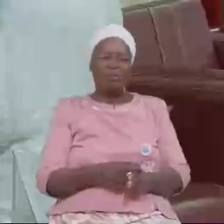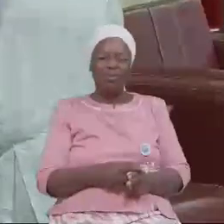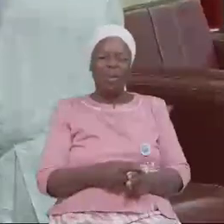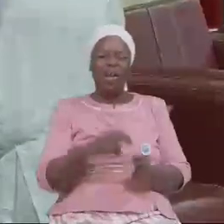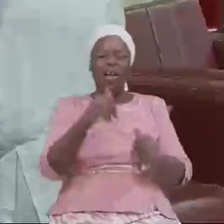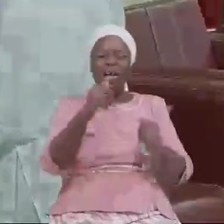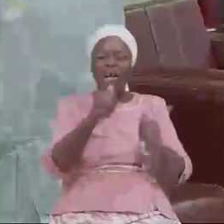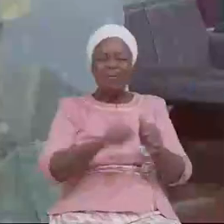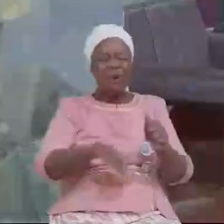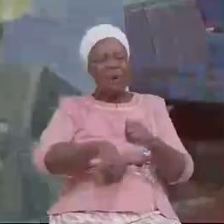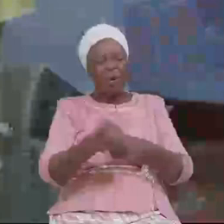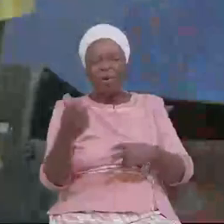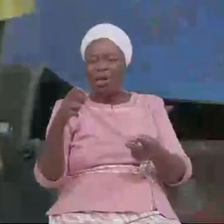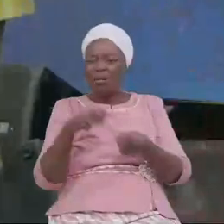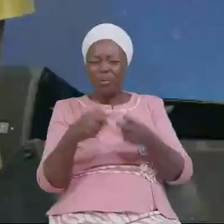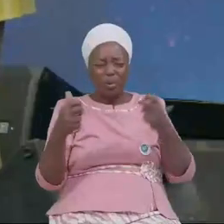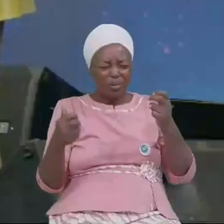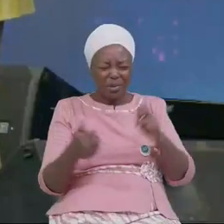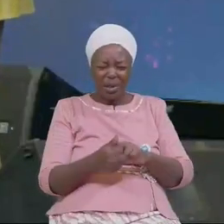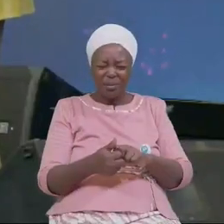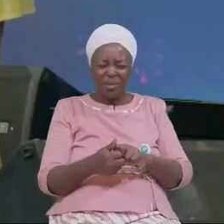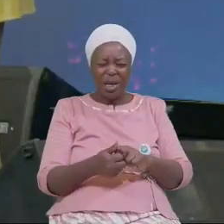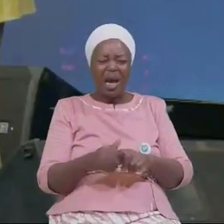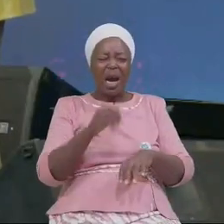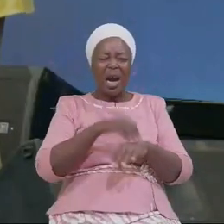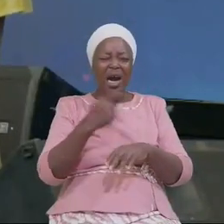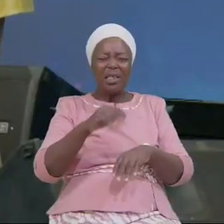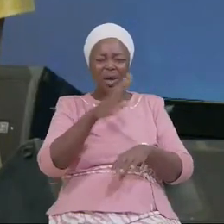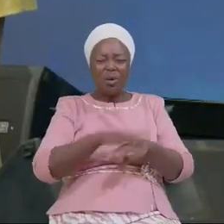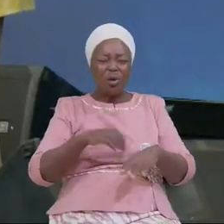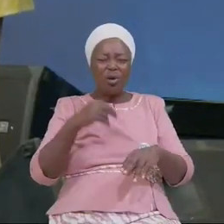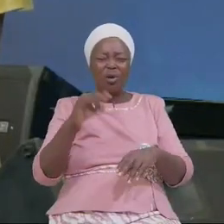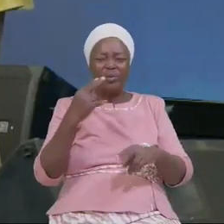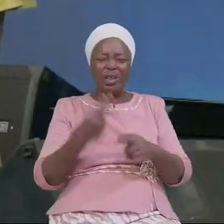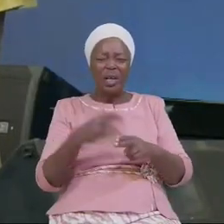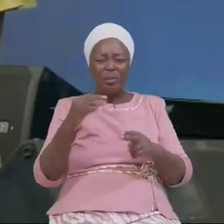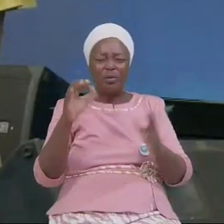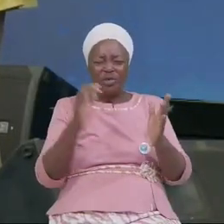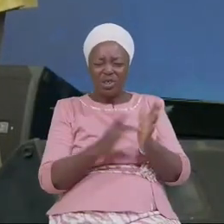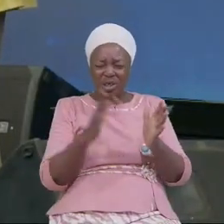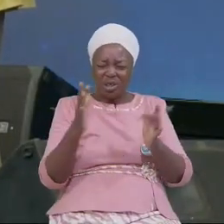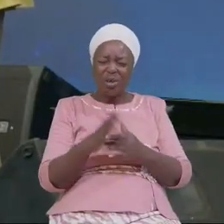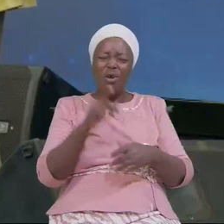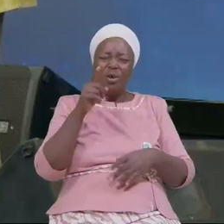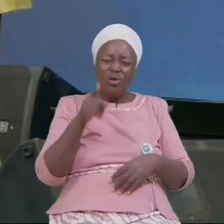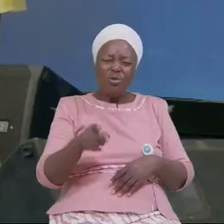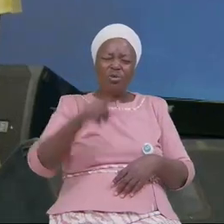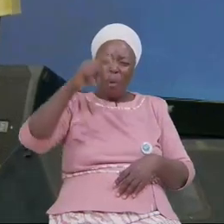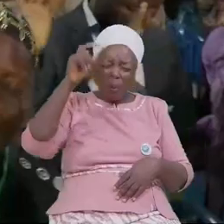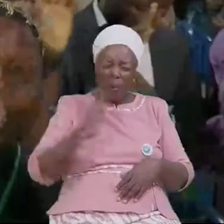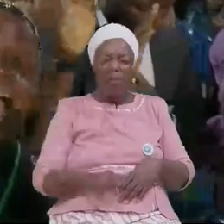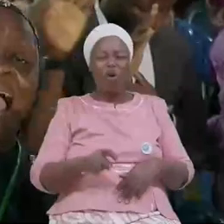Tout autre problème, à la mention du nom de Jésus, vous devez